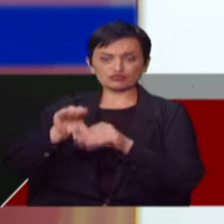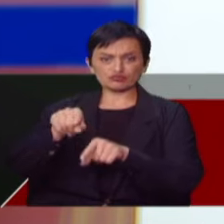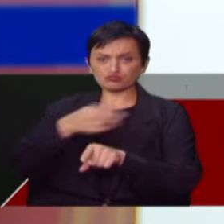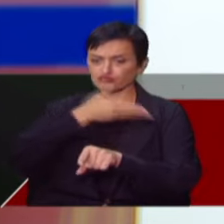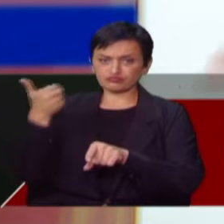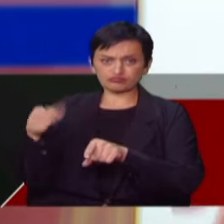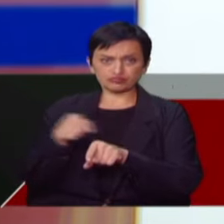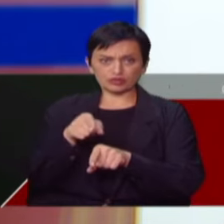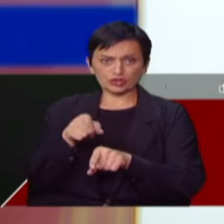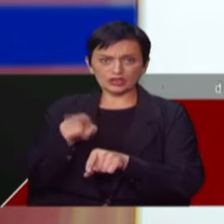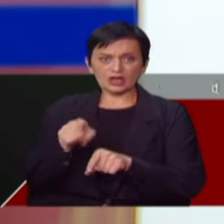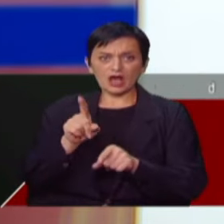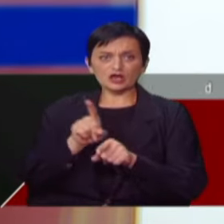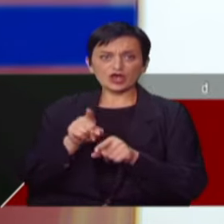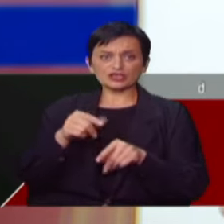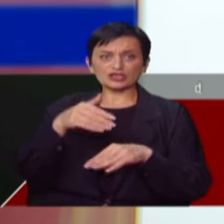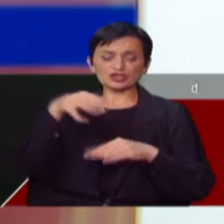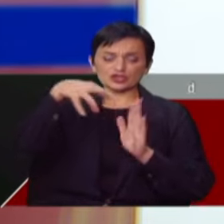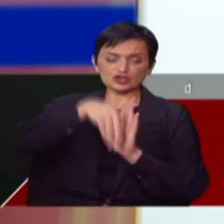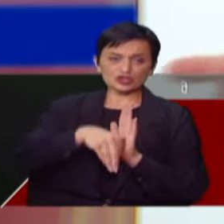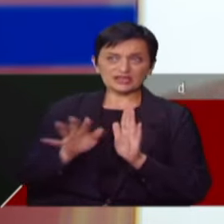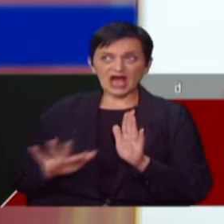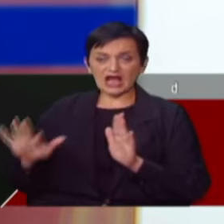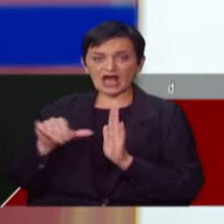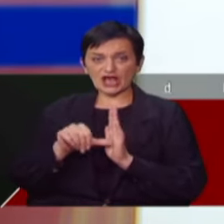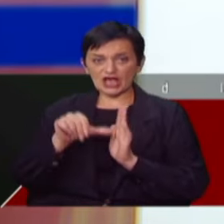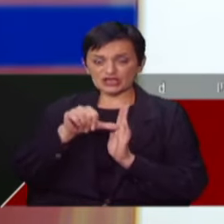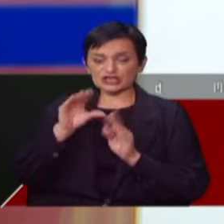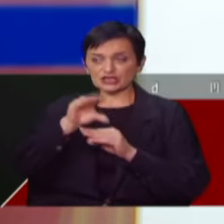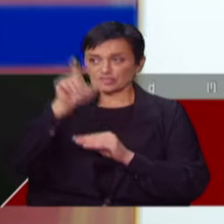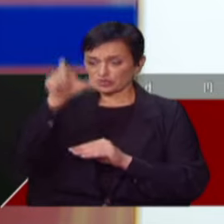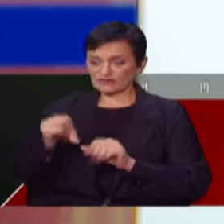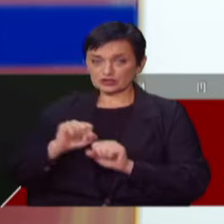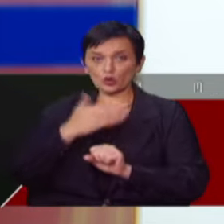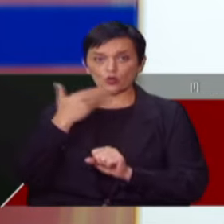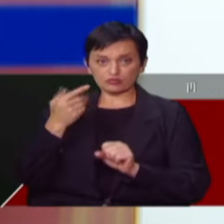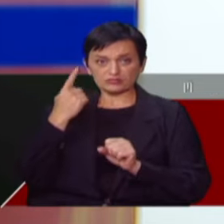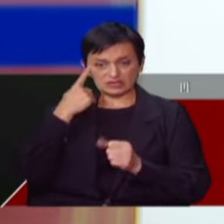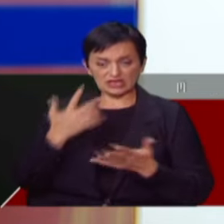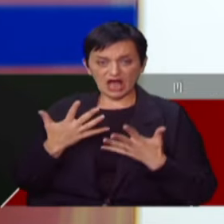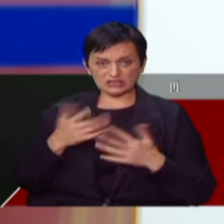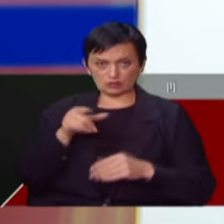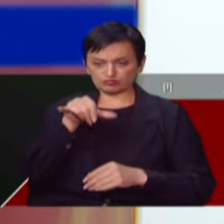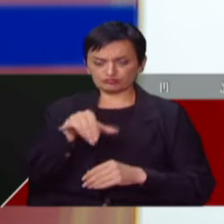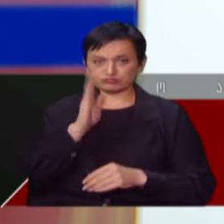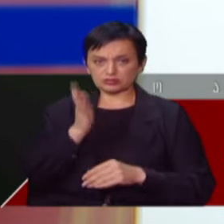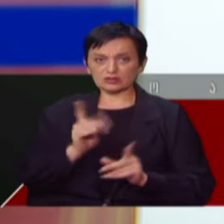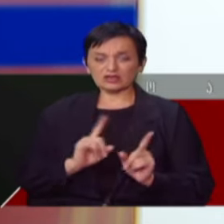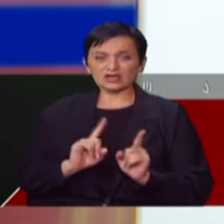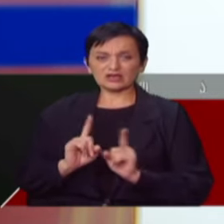იქ არც შიდა და არც გარე ინვესტორი დაცული არ არის, ასაგებია, რომ იქაც მაგ შემთხვევაშიც გექნება